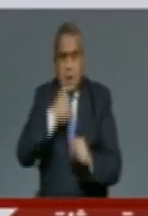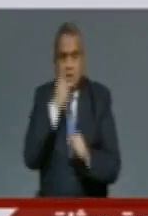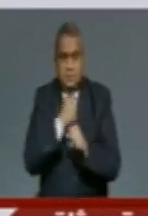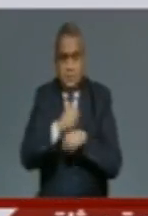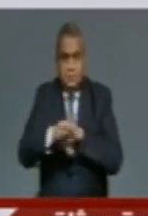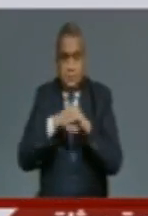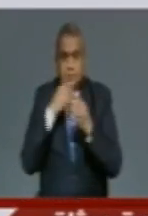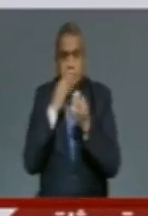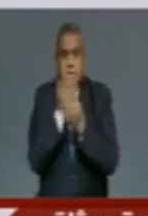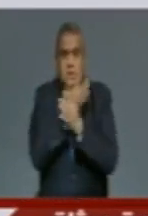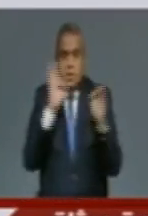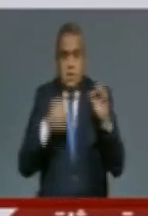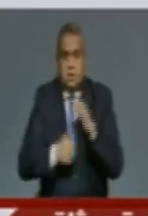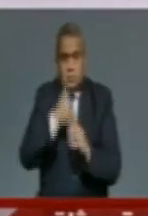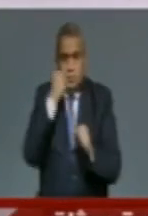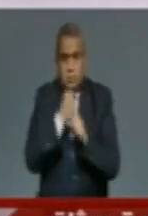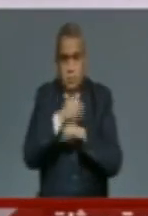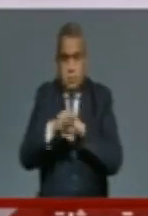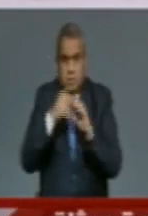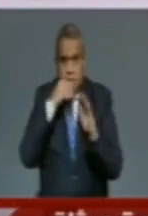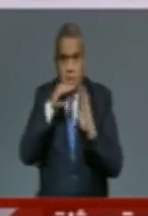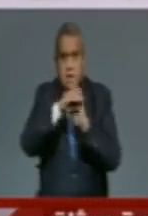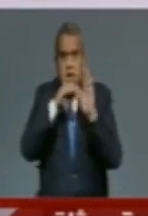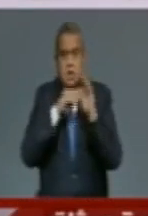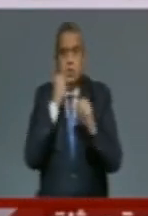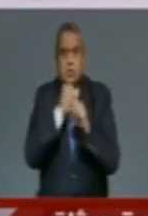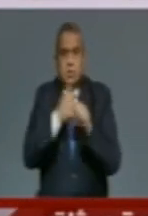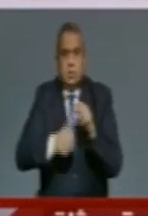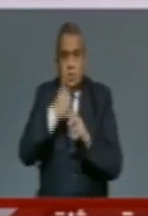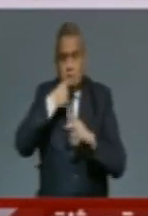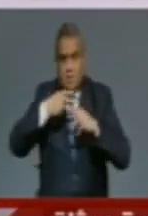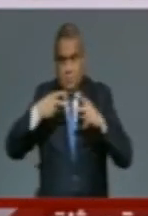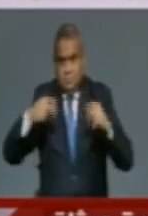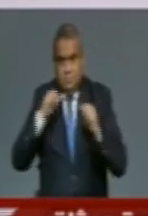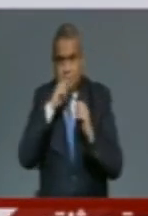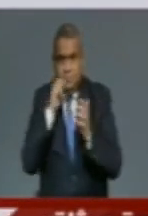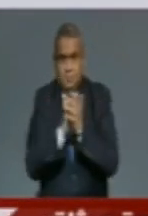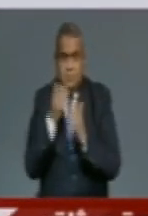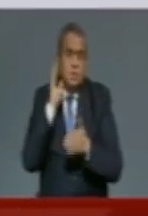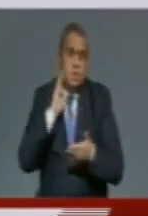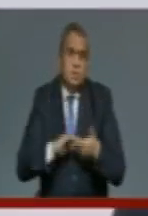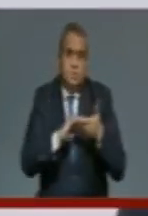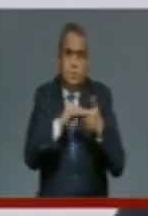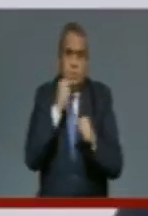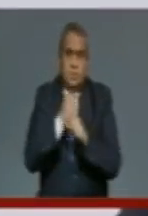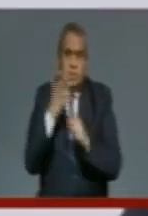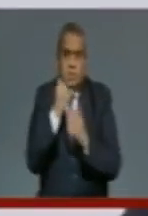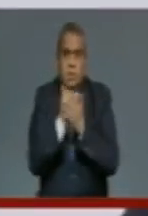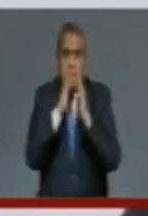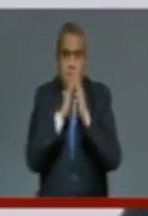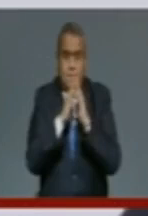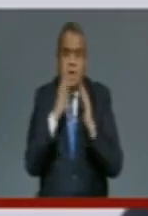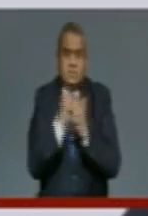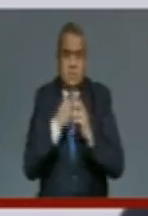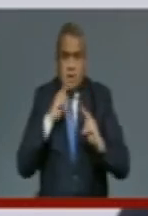يضع تمويل التنمية في قلب اجندة العمل متعدد الاطراف ويضمن عدالته واستدامته اضافة